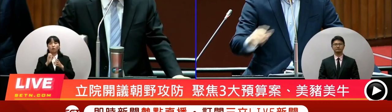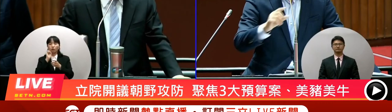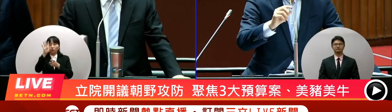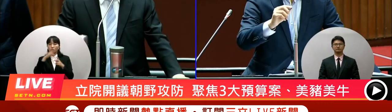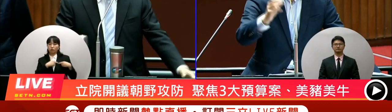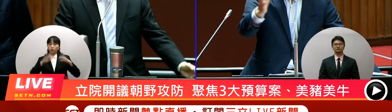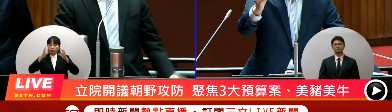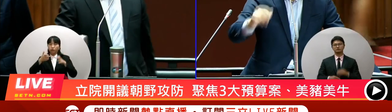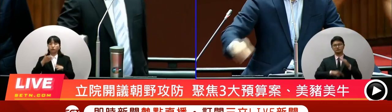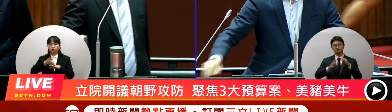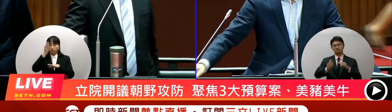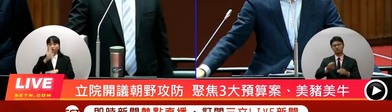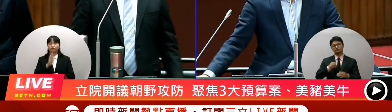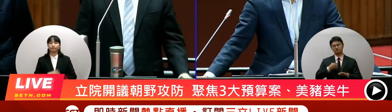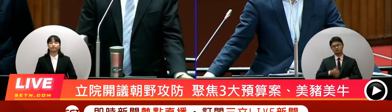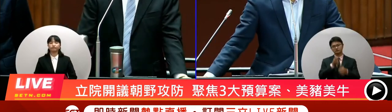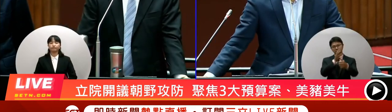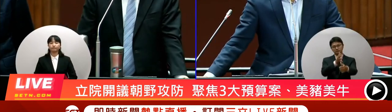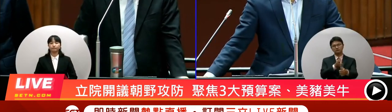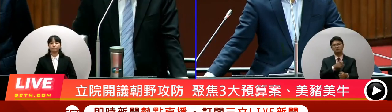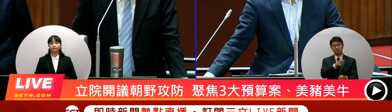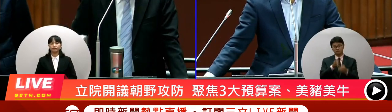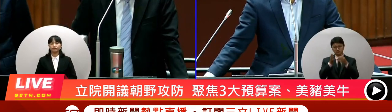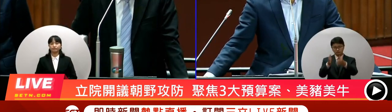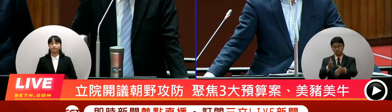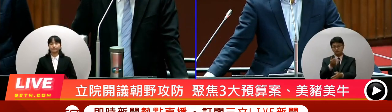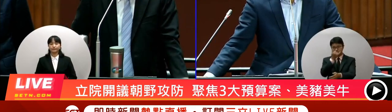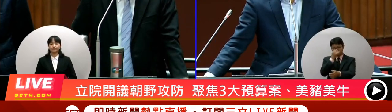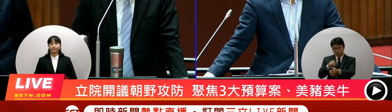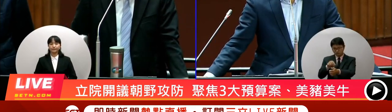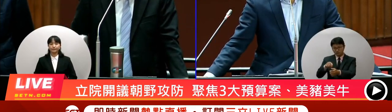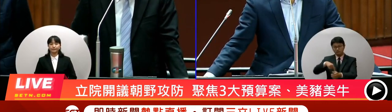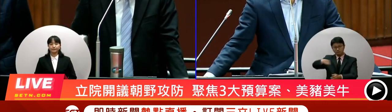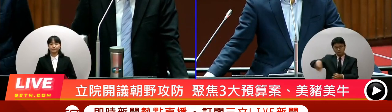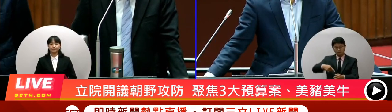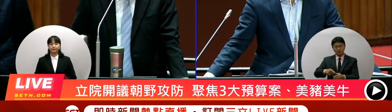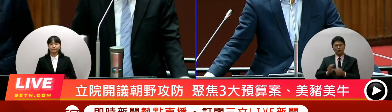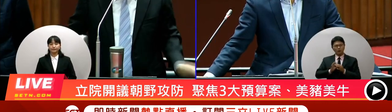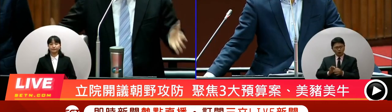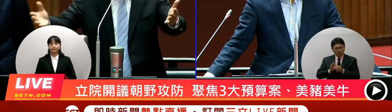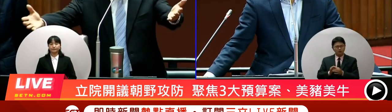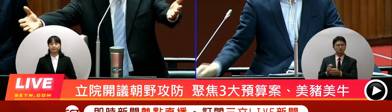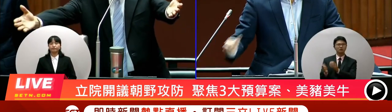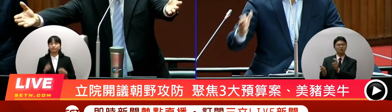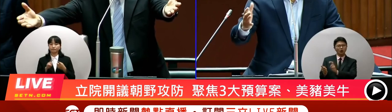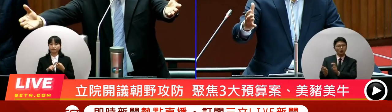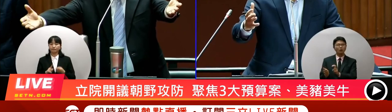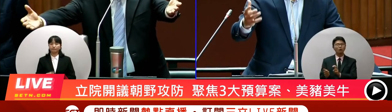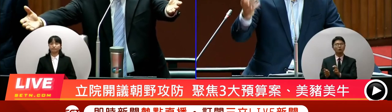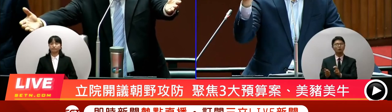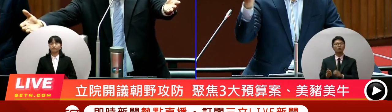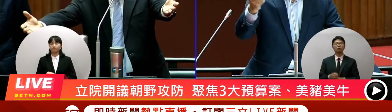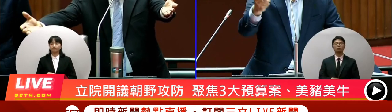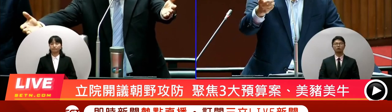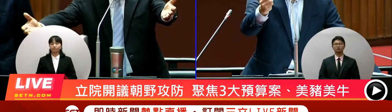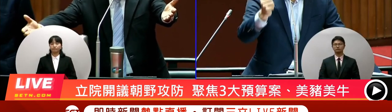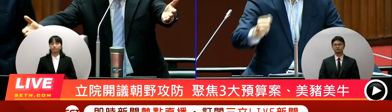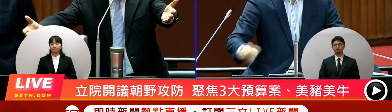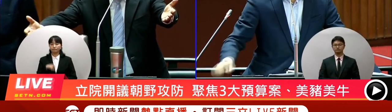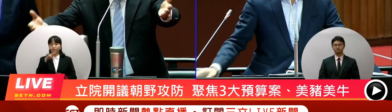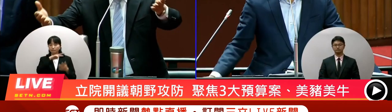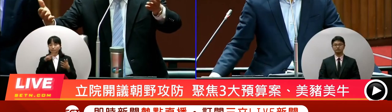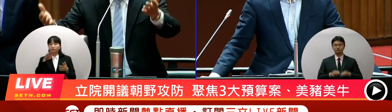院长来请教，你说你对猪农非常关心，非常照顾。 对，你看， 好来，院长， 那个 你们现在